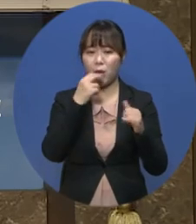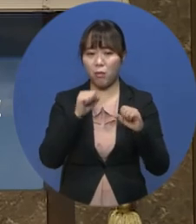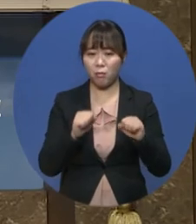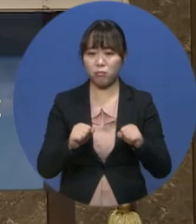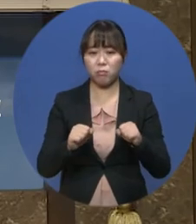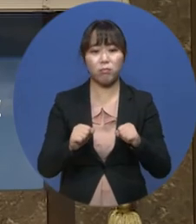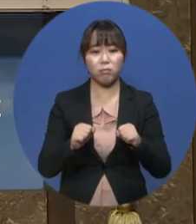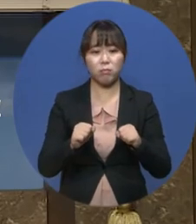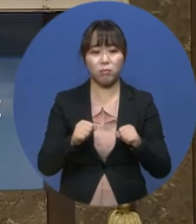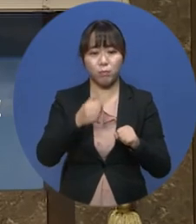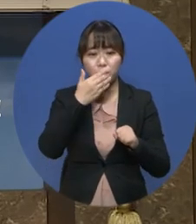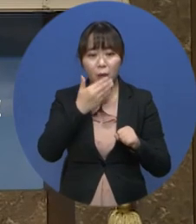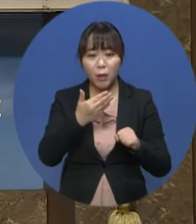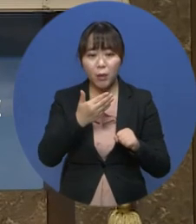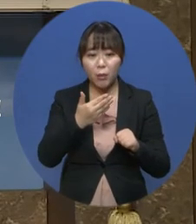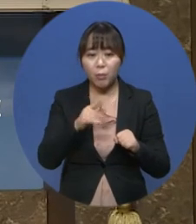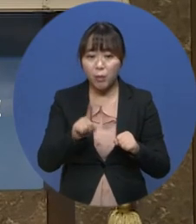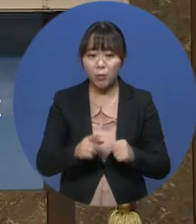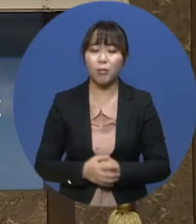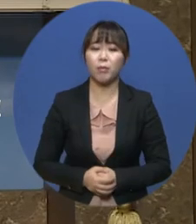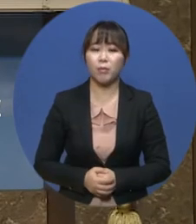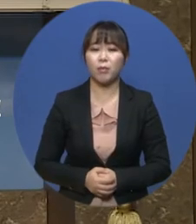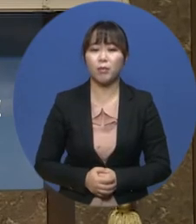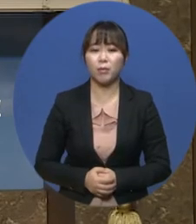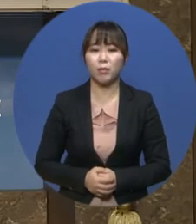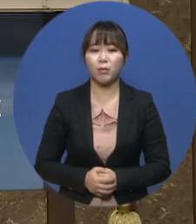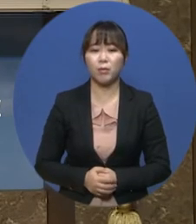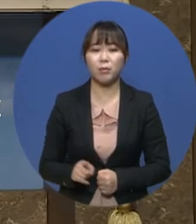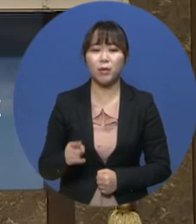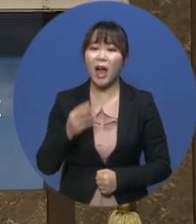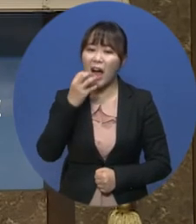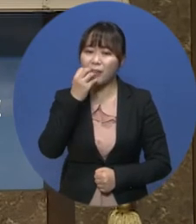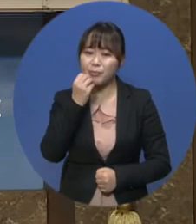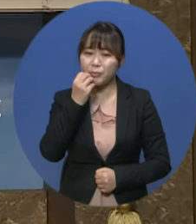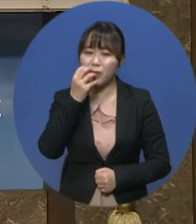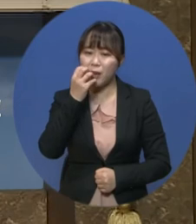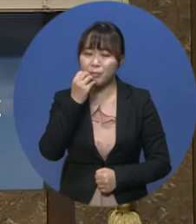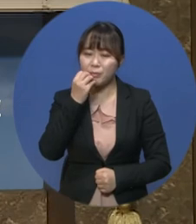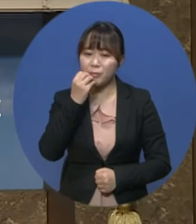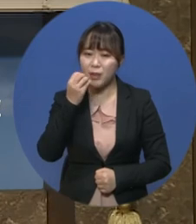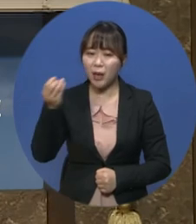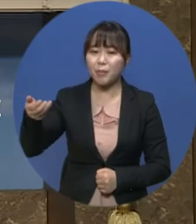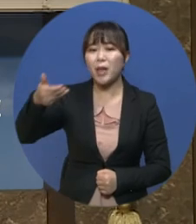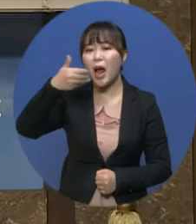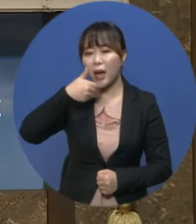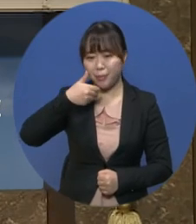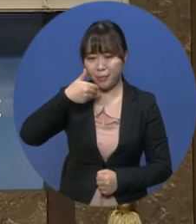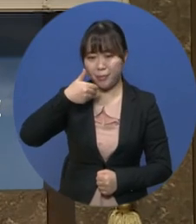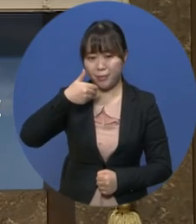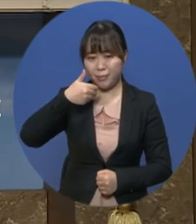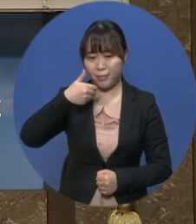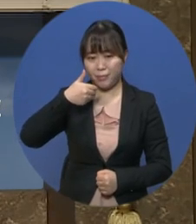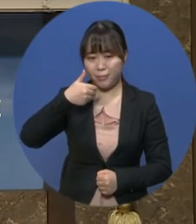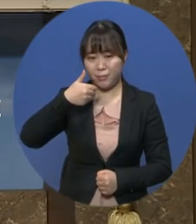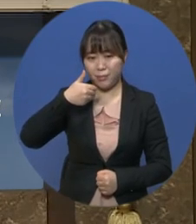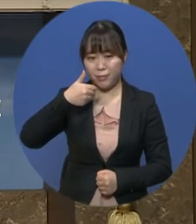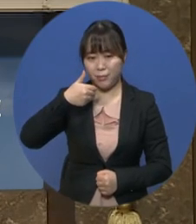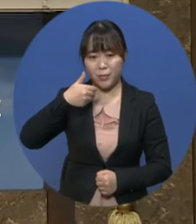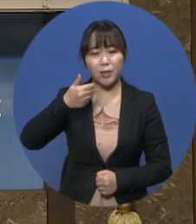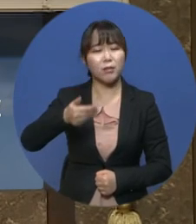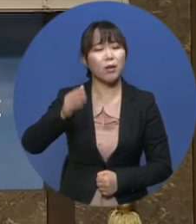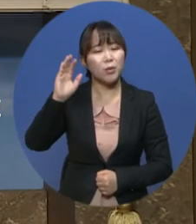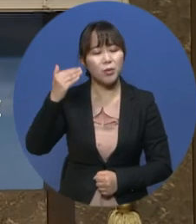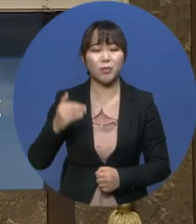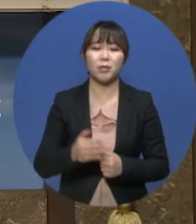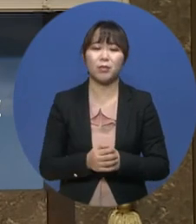있었어요 어떻게 옆에서 10 어머 지켜줘서 아 근데 이제 요새는